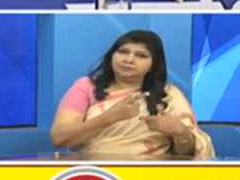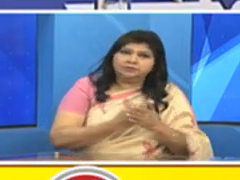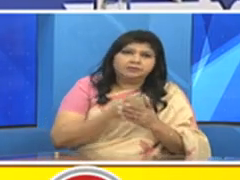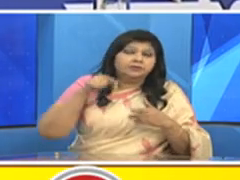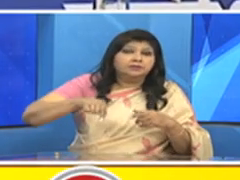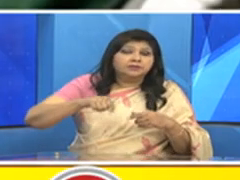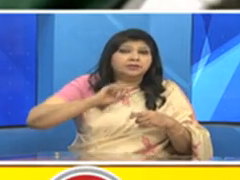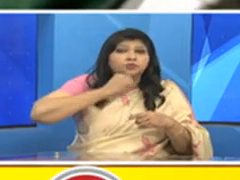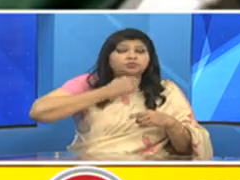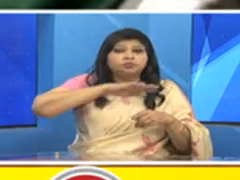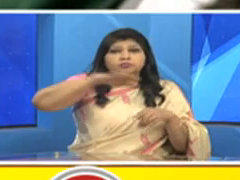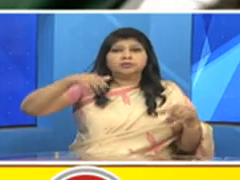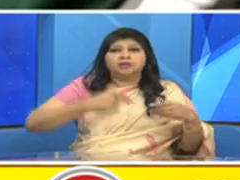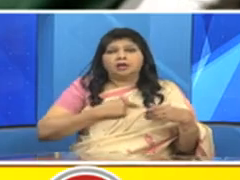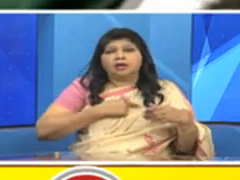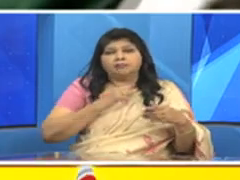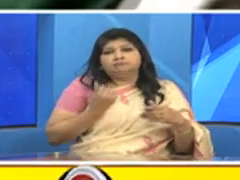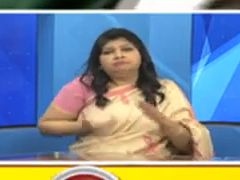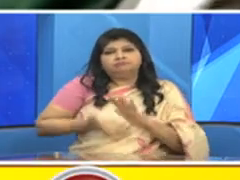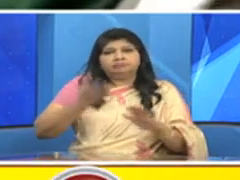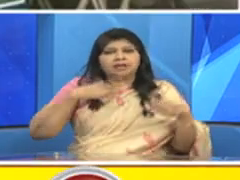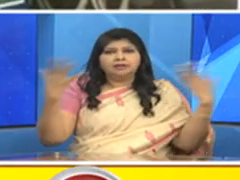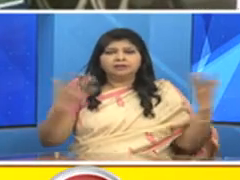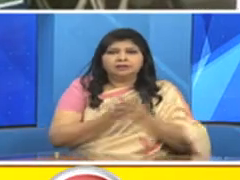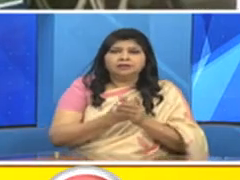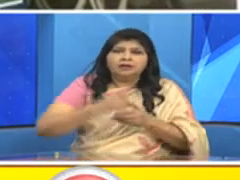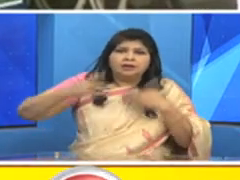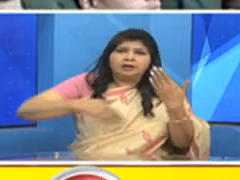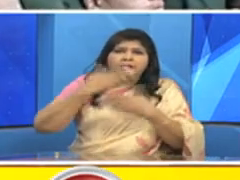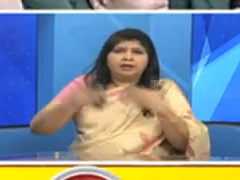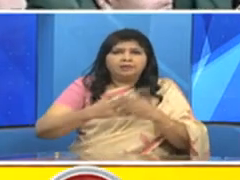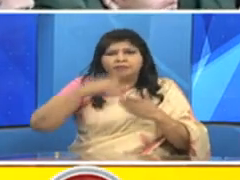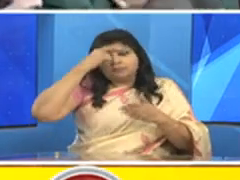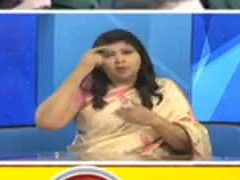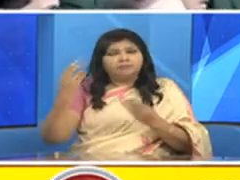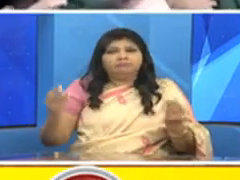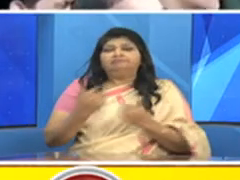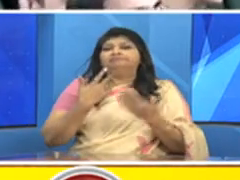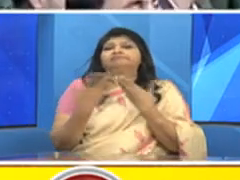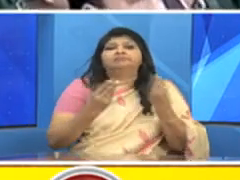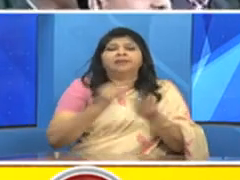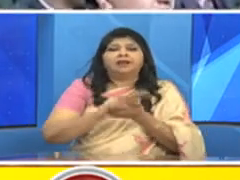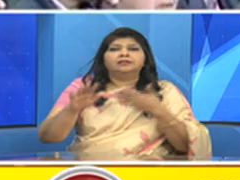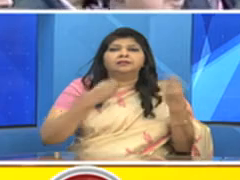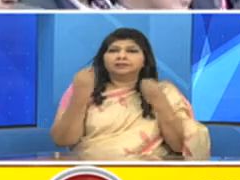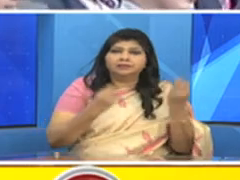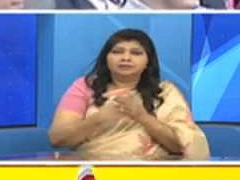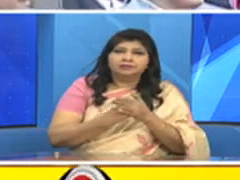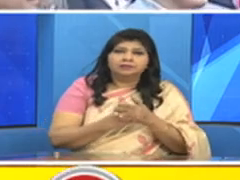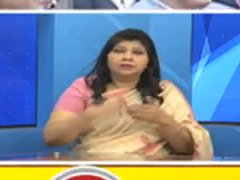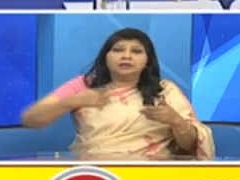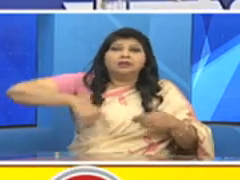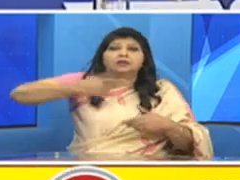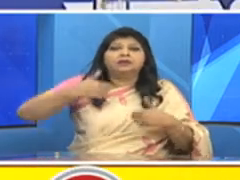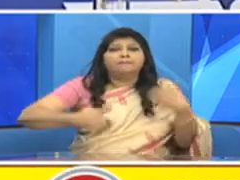देश का युवा आत्मविश्वास से भरा हुआ है और हर चुनौती के लिए तैयार है। साथियों, एक और